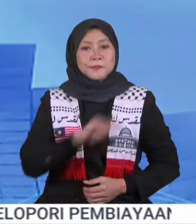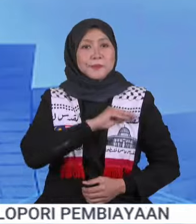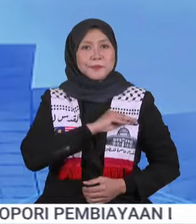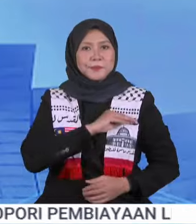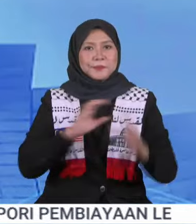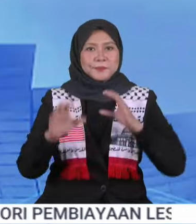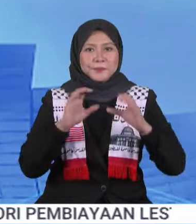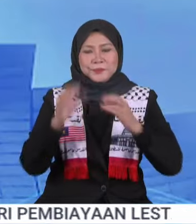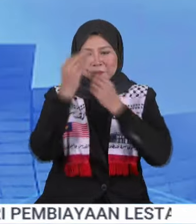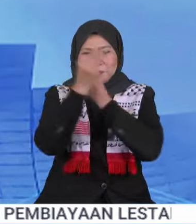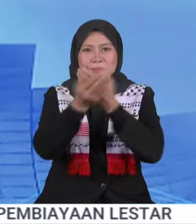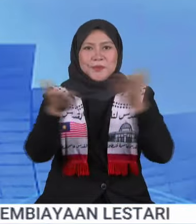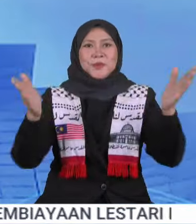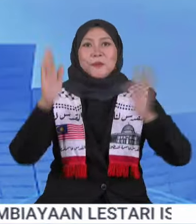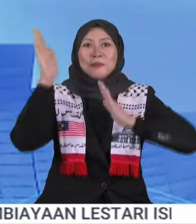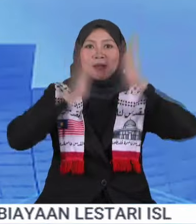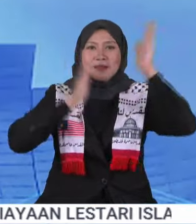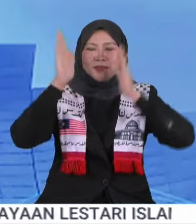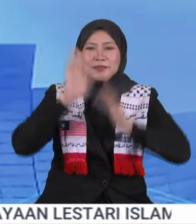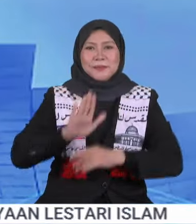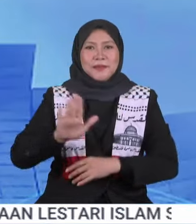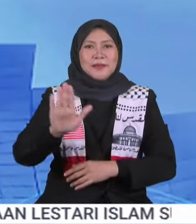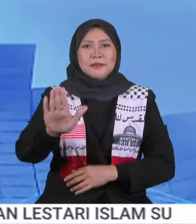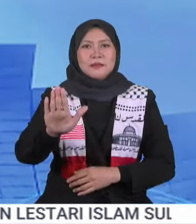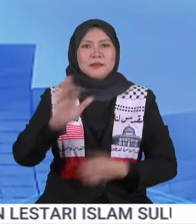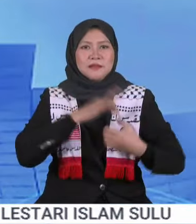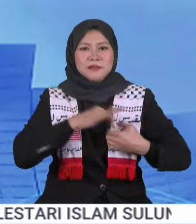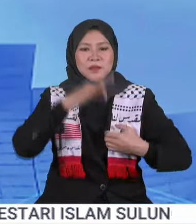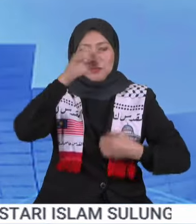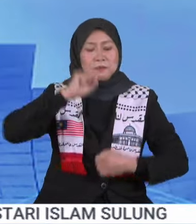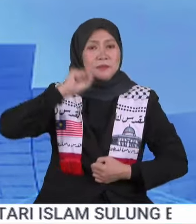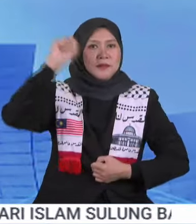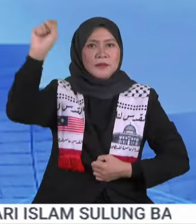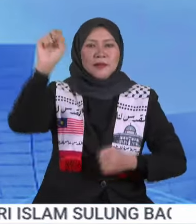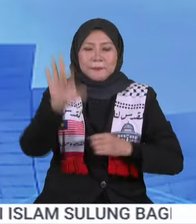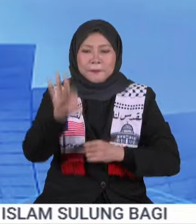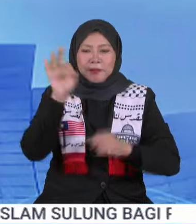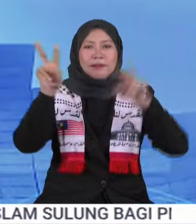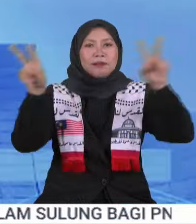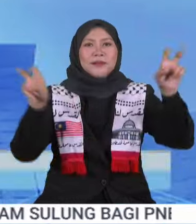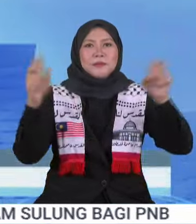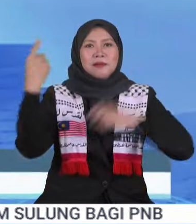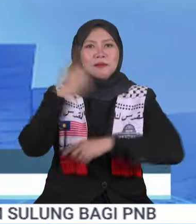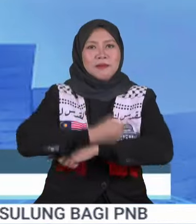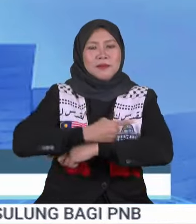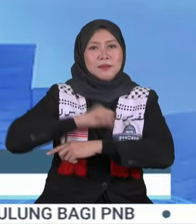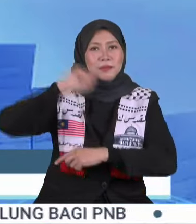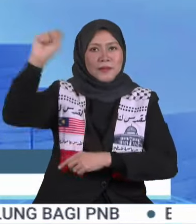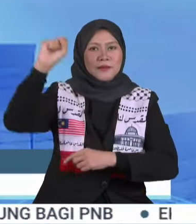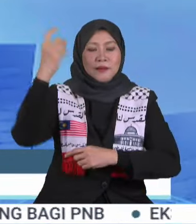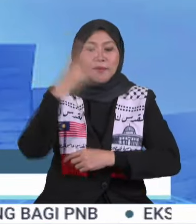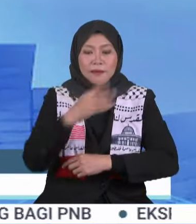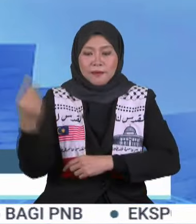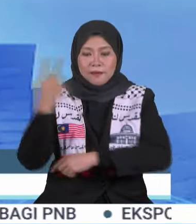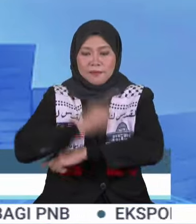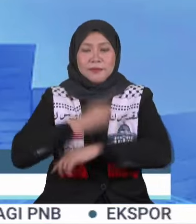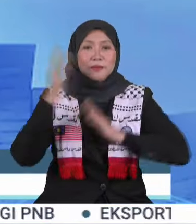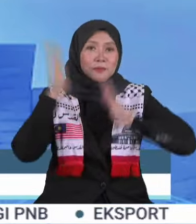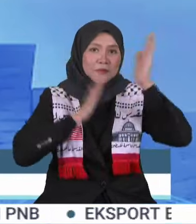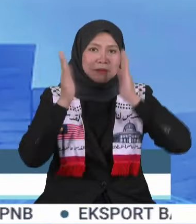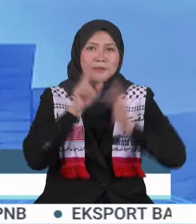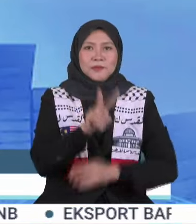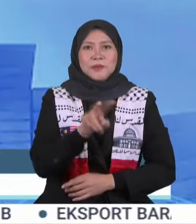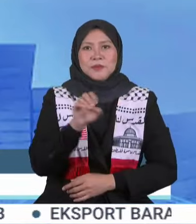Menteri Komunikasi mengumumkan Malaysia Madani Jiwa Merdeka dipilih tema sambutan Hari Kebangsaan dan Hari Malaysia